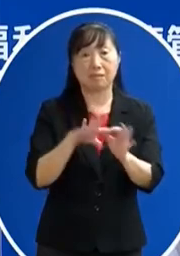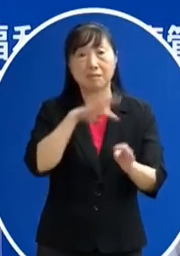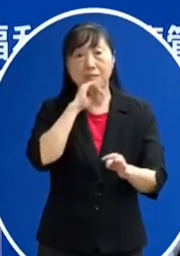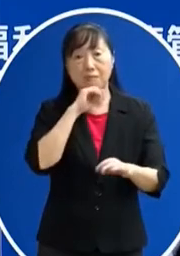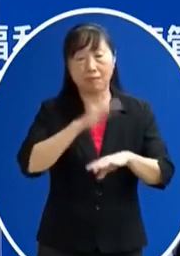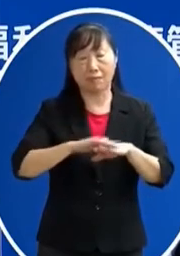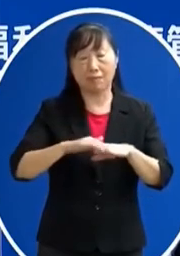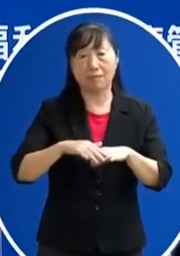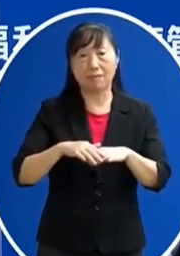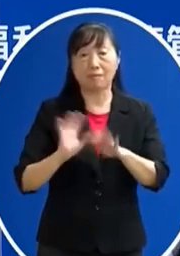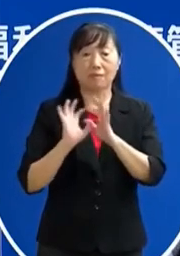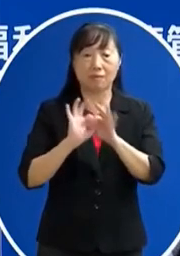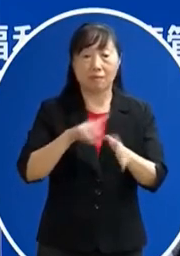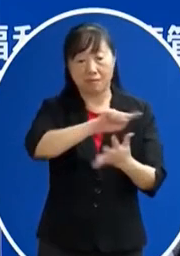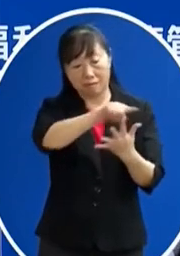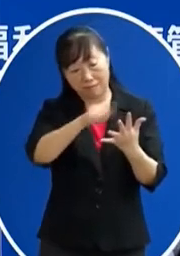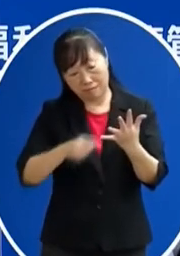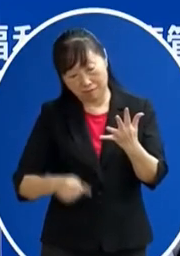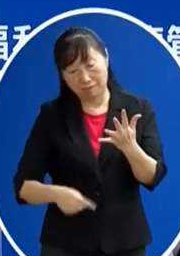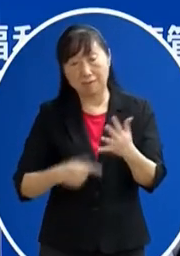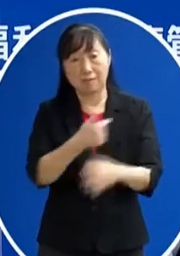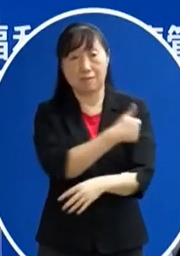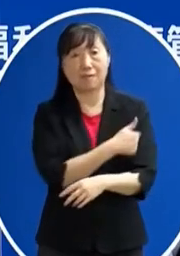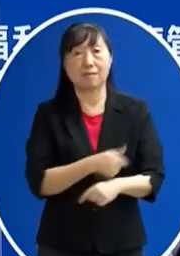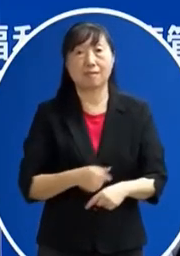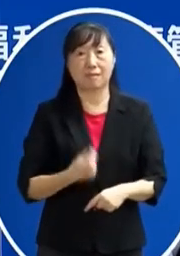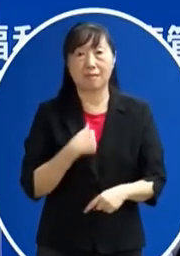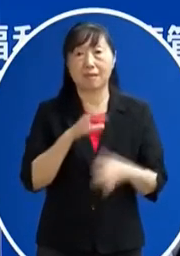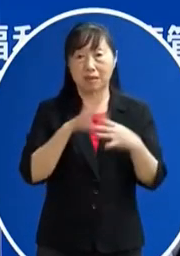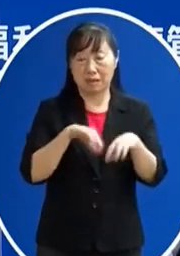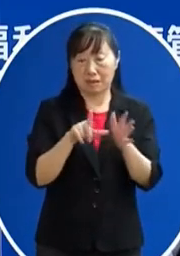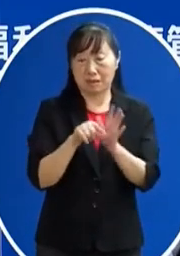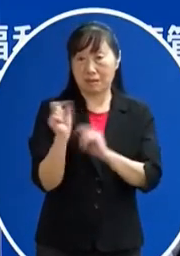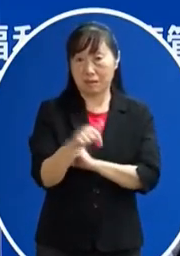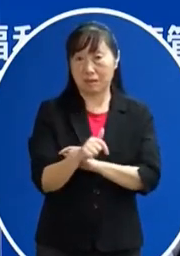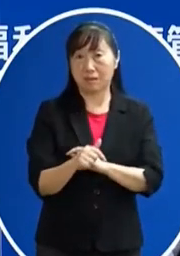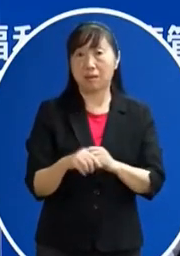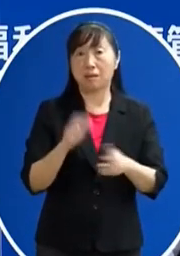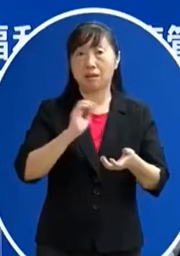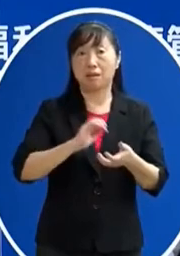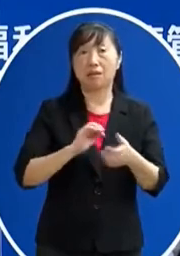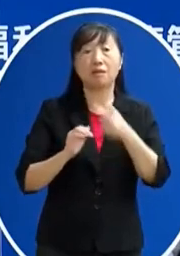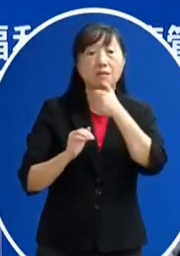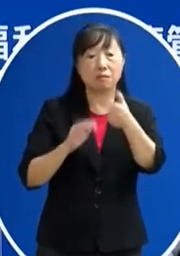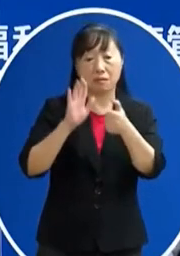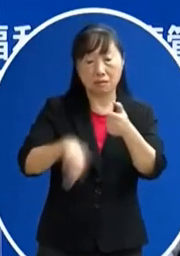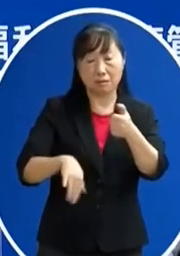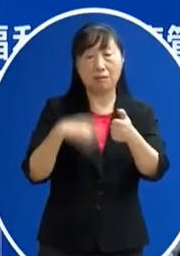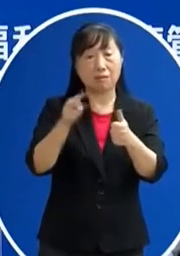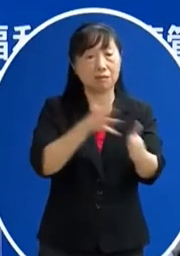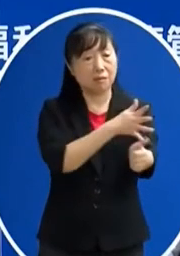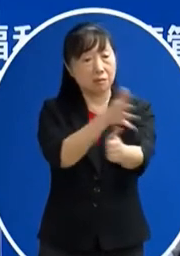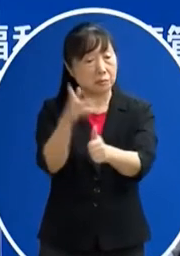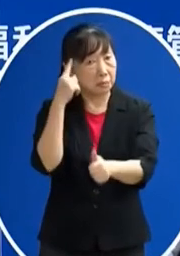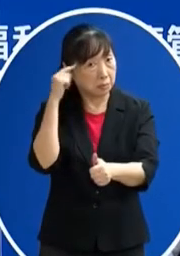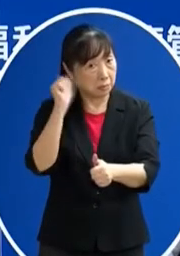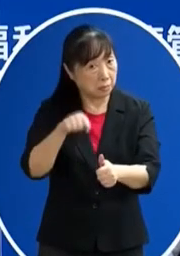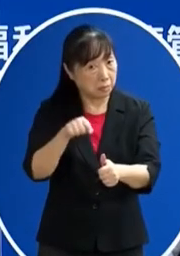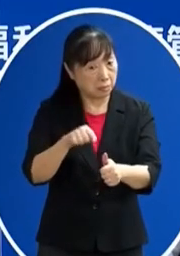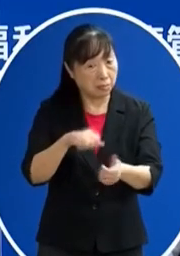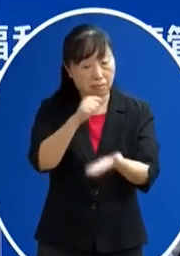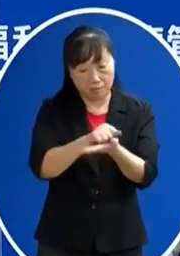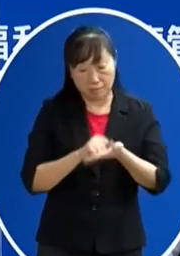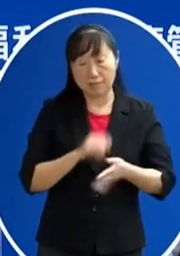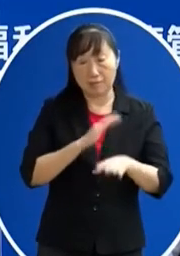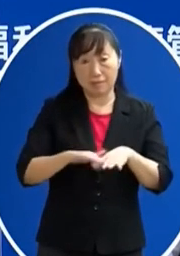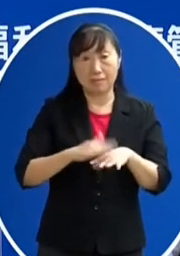再来开，所以我们在很快的时间就会开始来做哈，这50岁以下年龄层的意愿登记，好，这个我很快